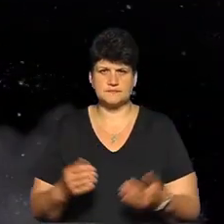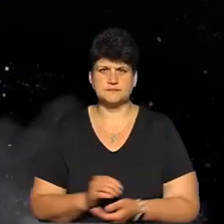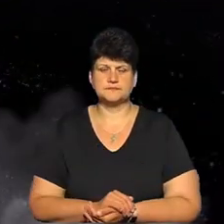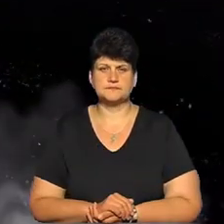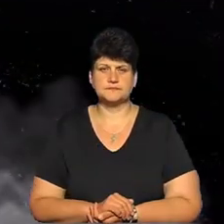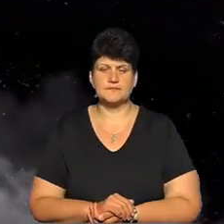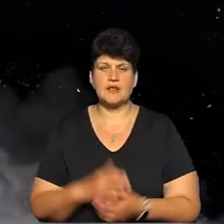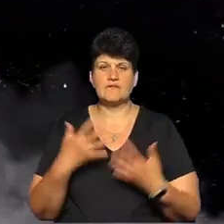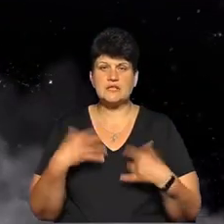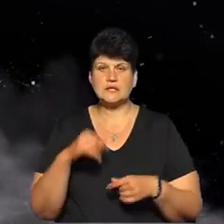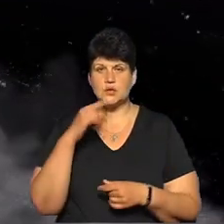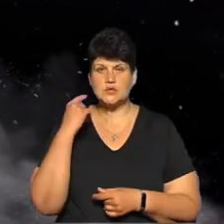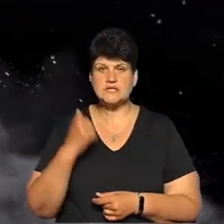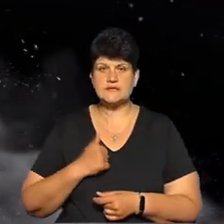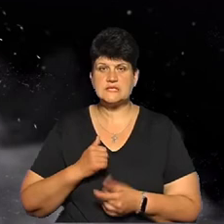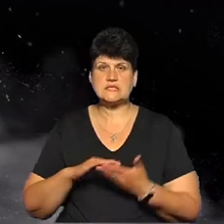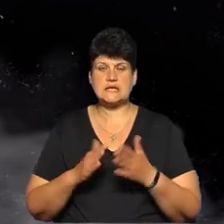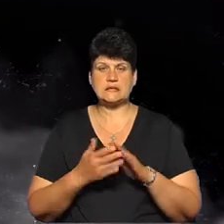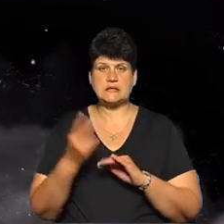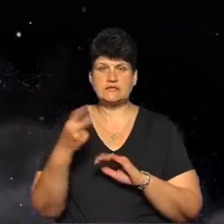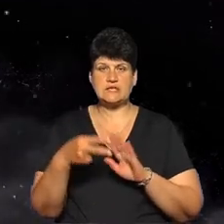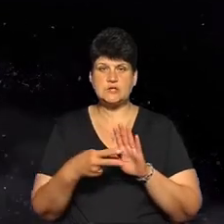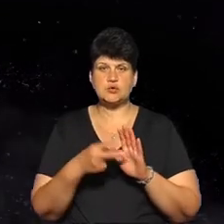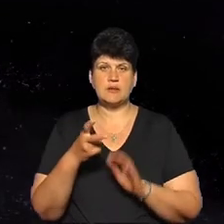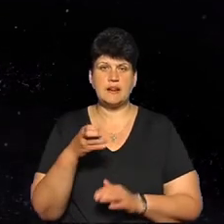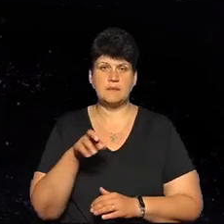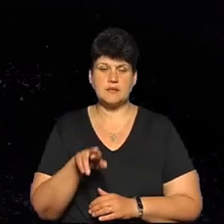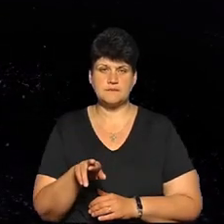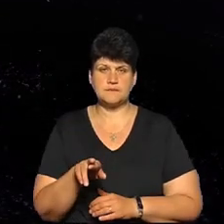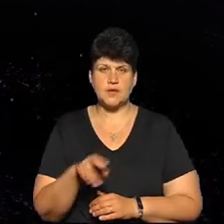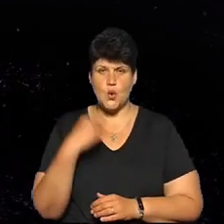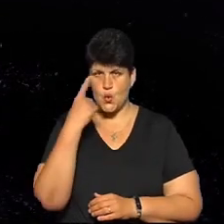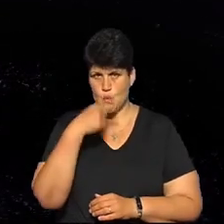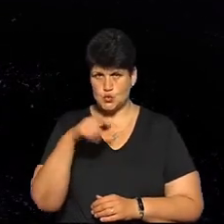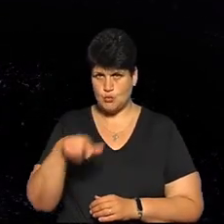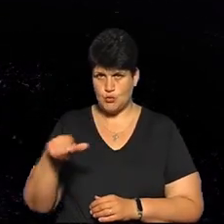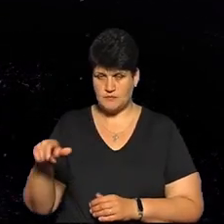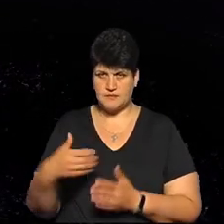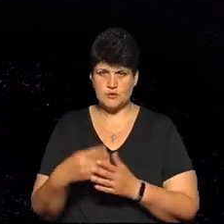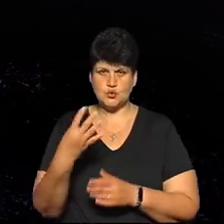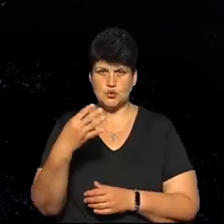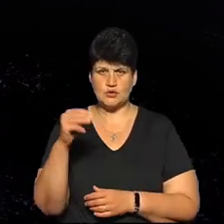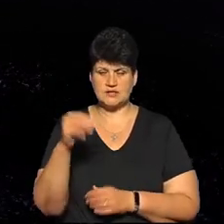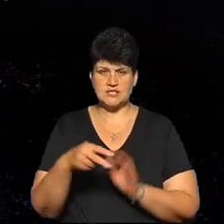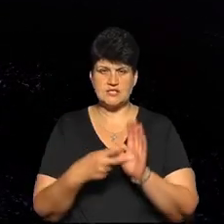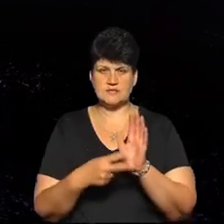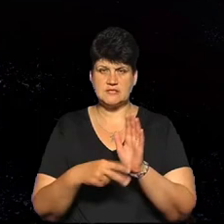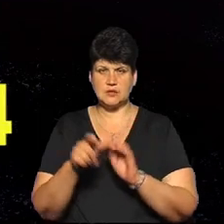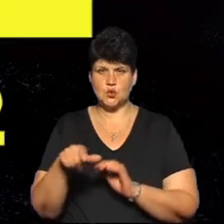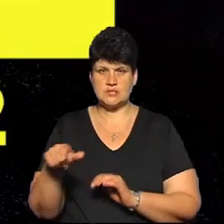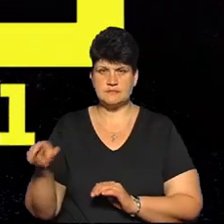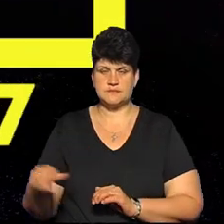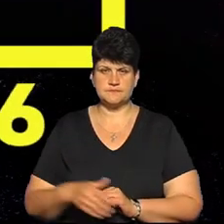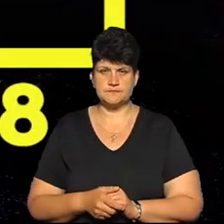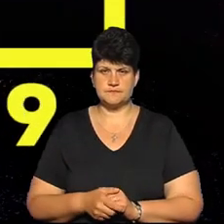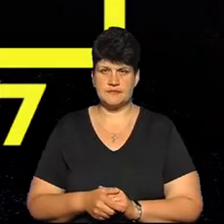Втрати російських військ станом на 27 липня. Особовий склад – близько 40 070 осіб.